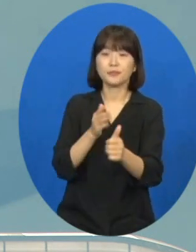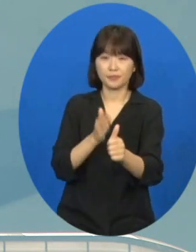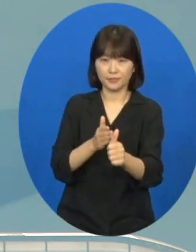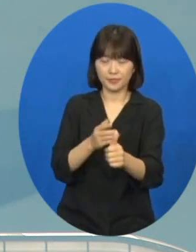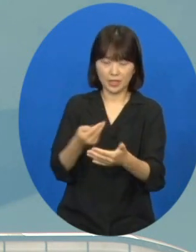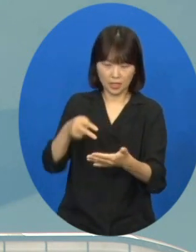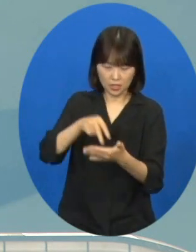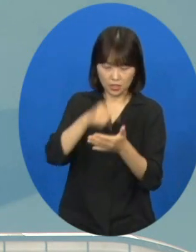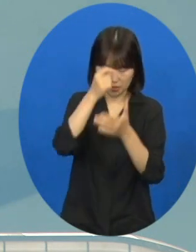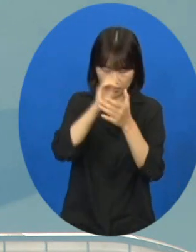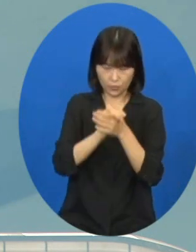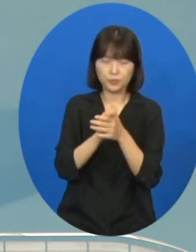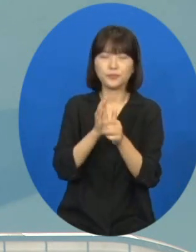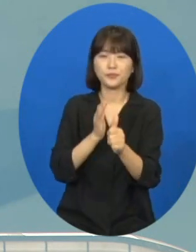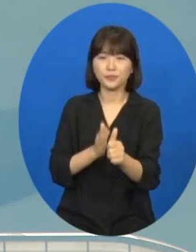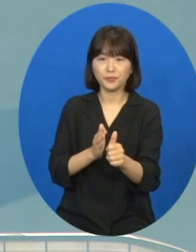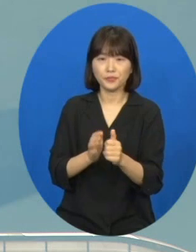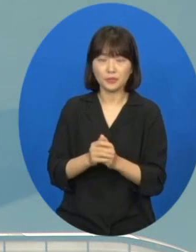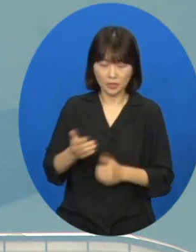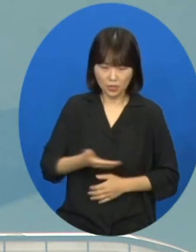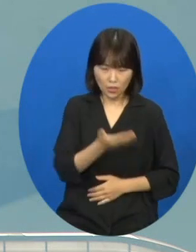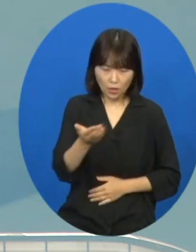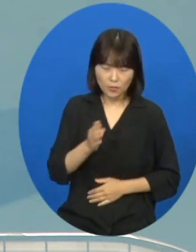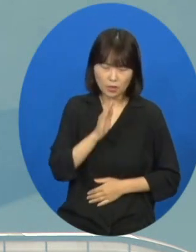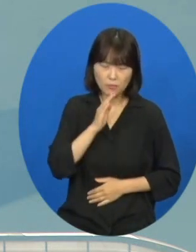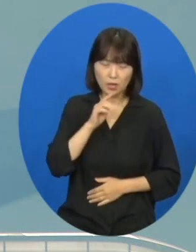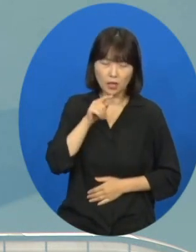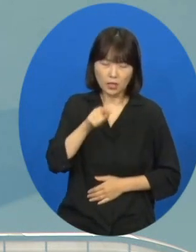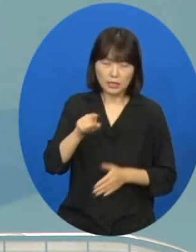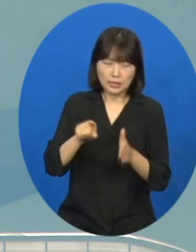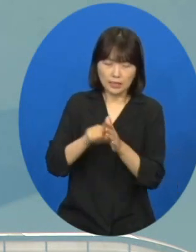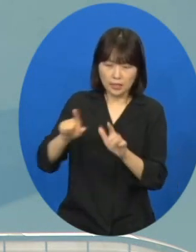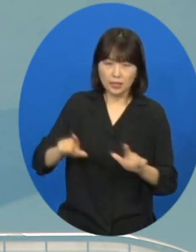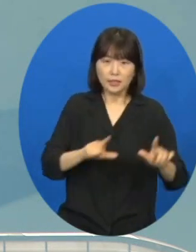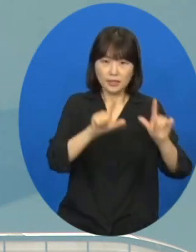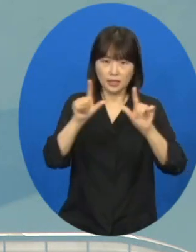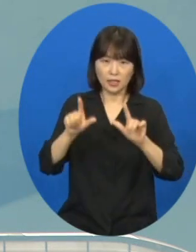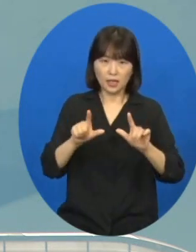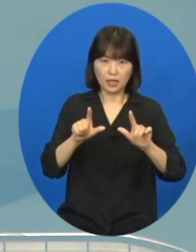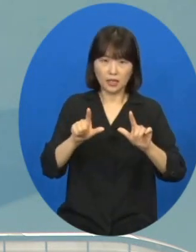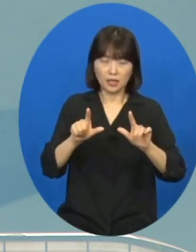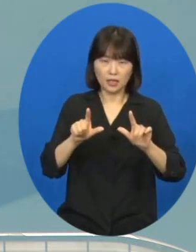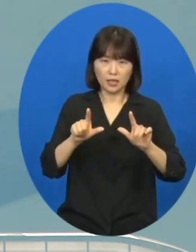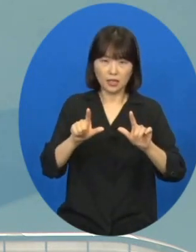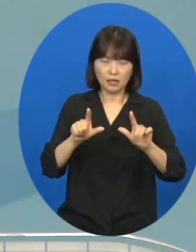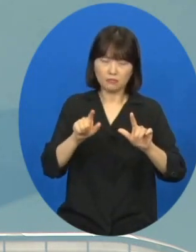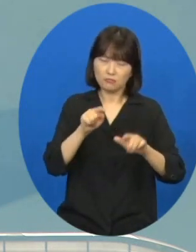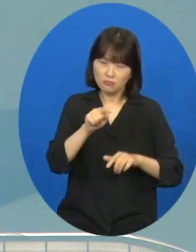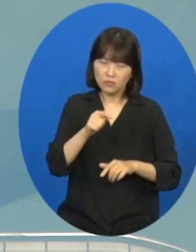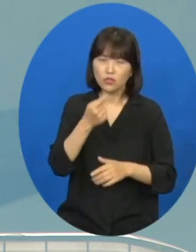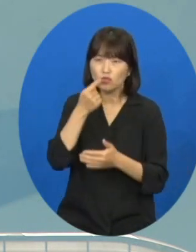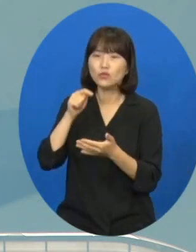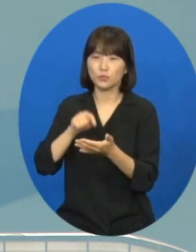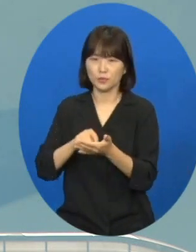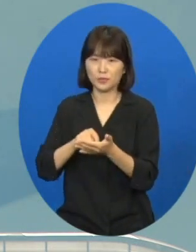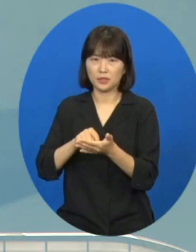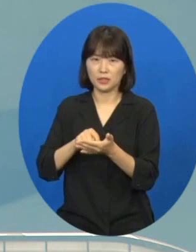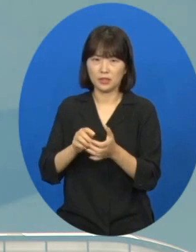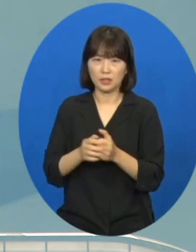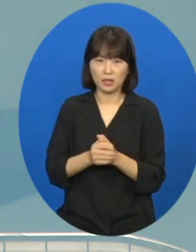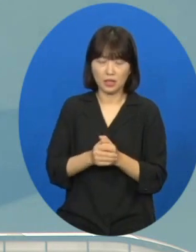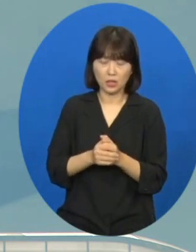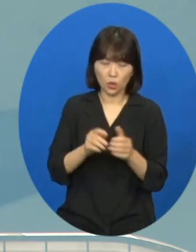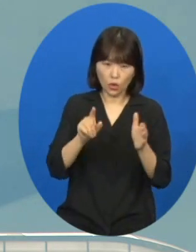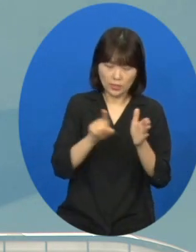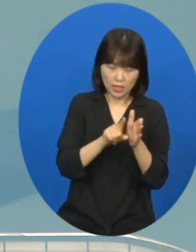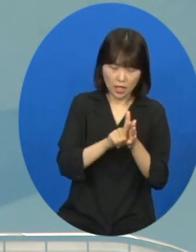일어나서 기도합시다. 여러분이 정말 그렇게 신앙생활을 해야 신앙생활이 쉬워요. 그리고 신앙의